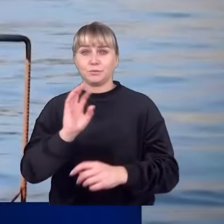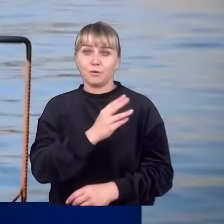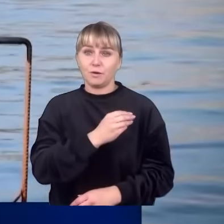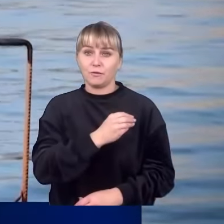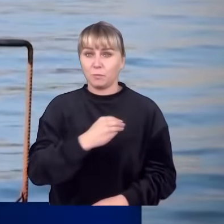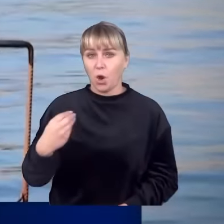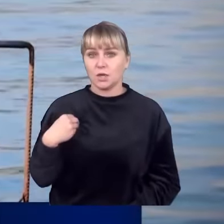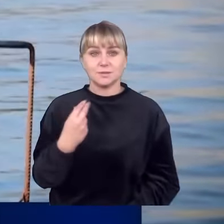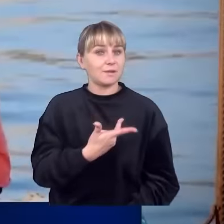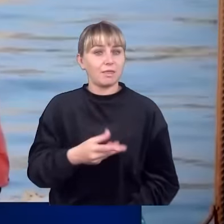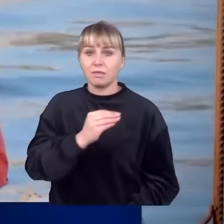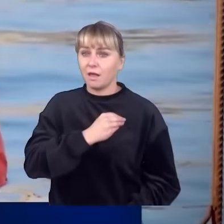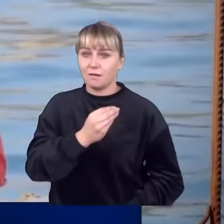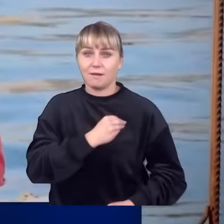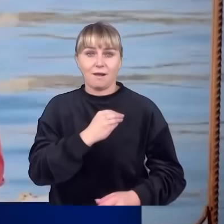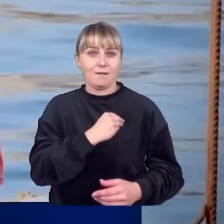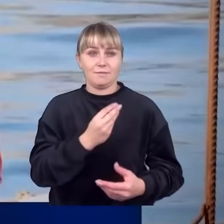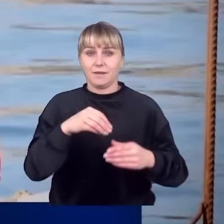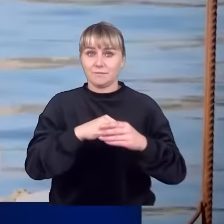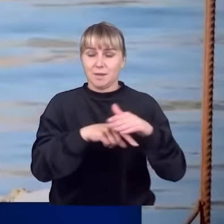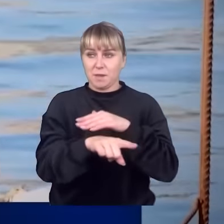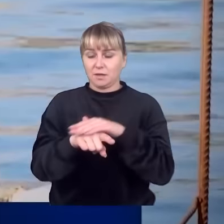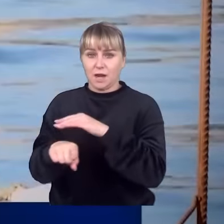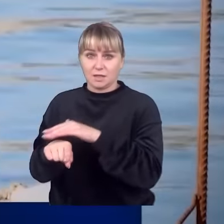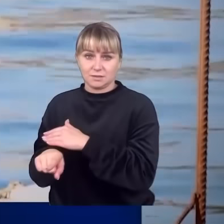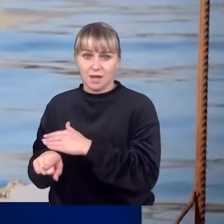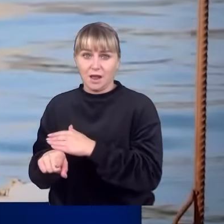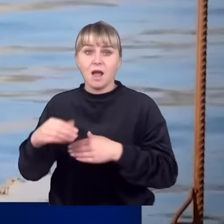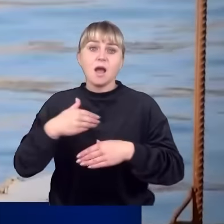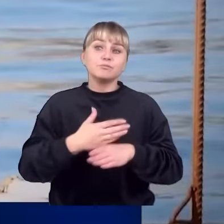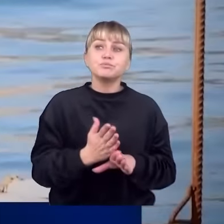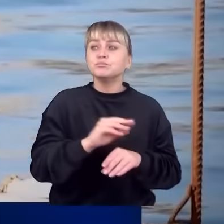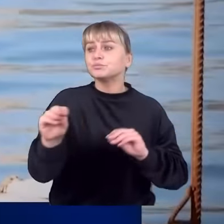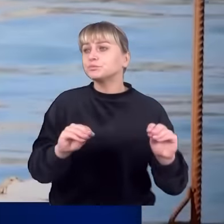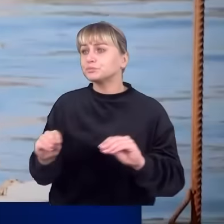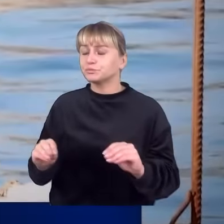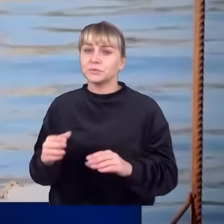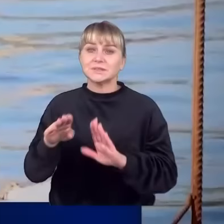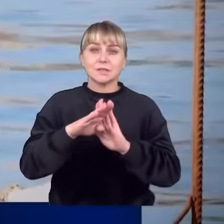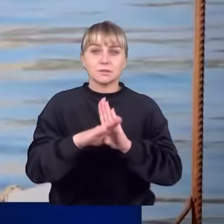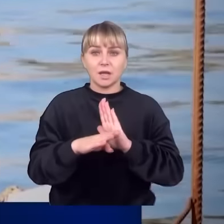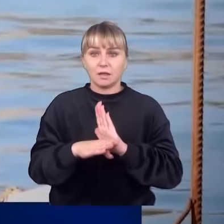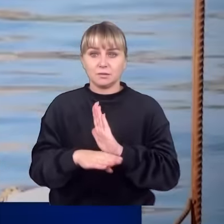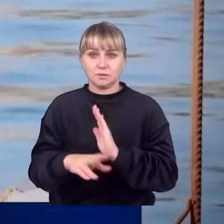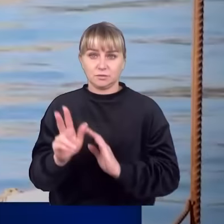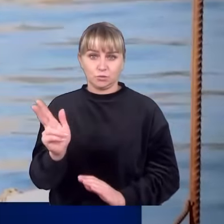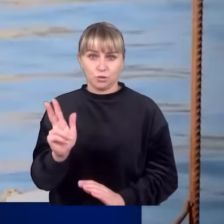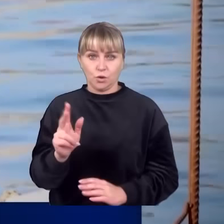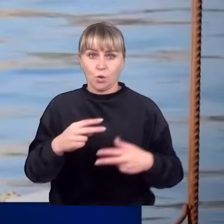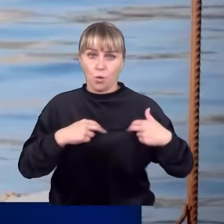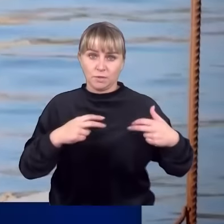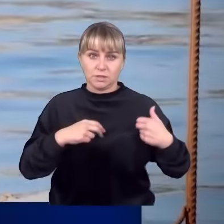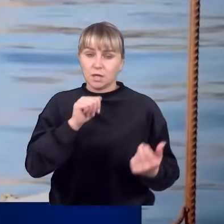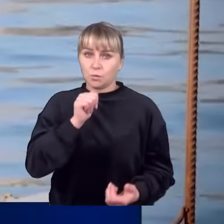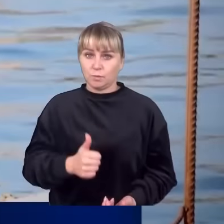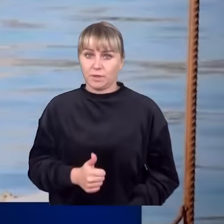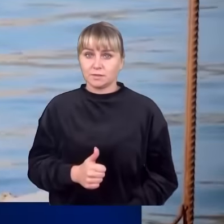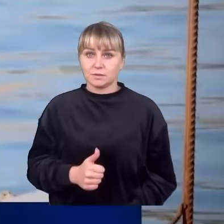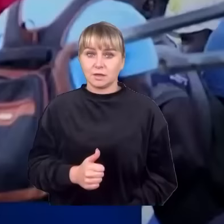imigracją rozdystrybuowaną na zasadach rozstrzygniętych przez Komisję Europejską. Na ostatniej